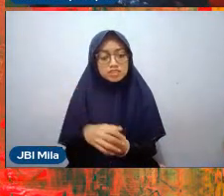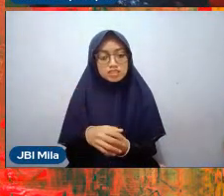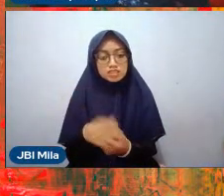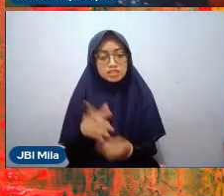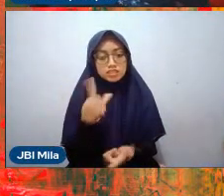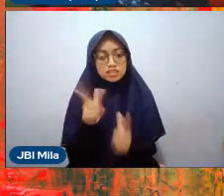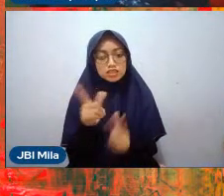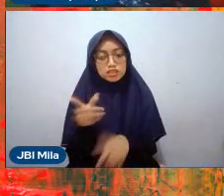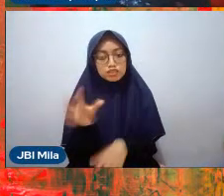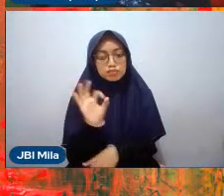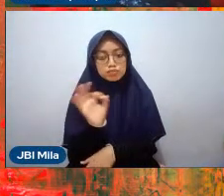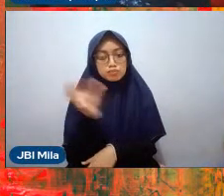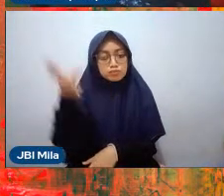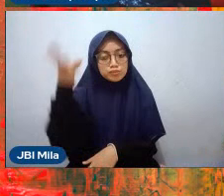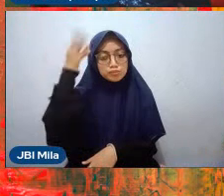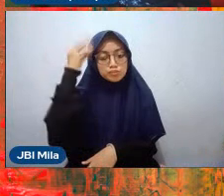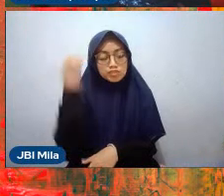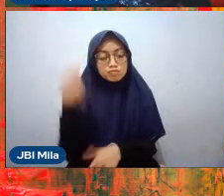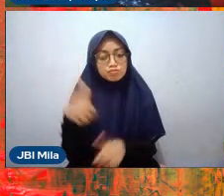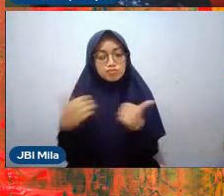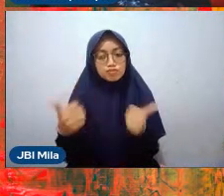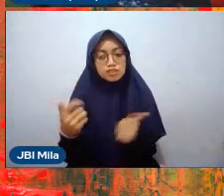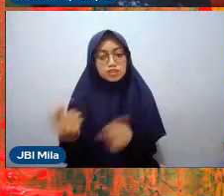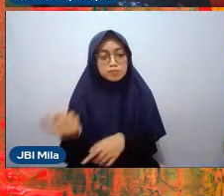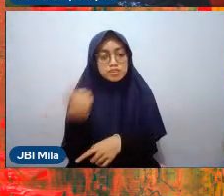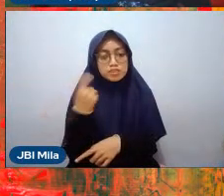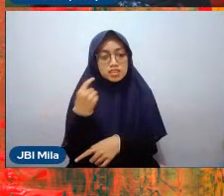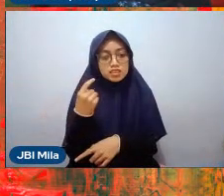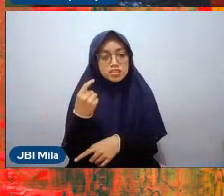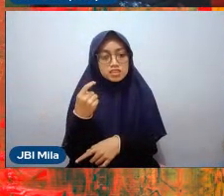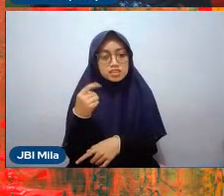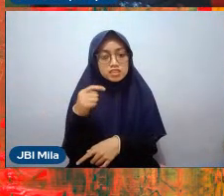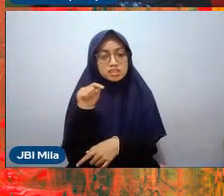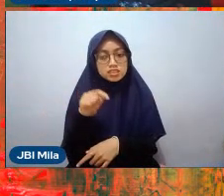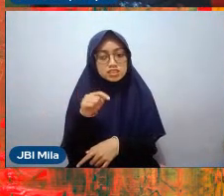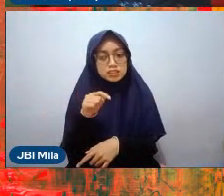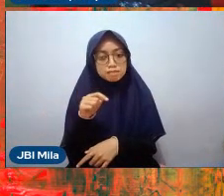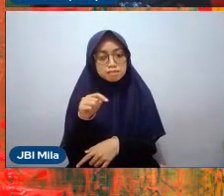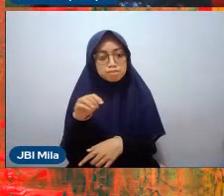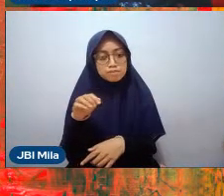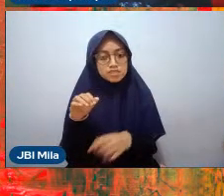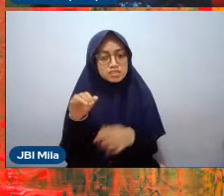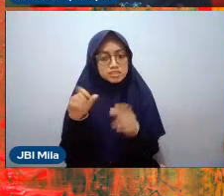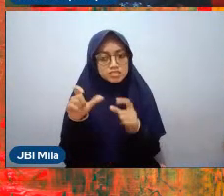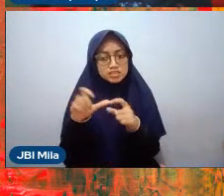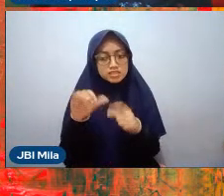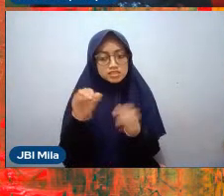paham, silakan ajukan pertanyaan di Simpak PTK.